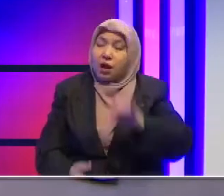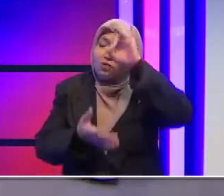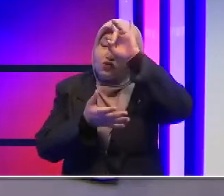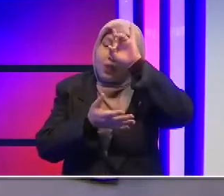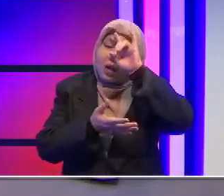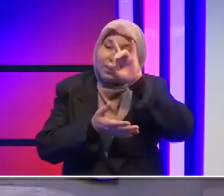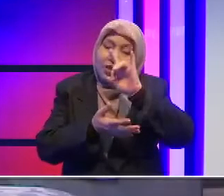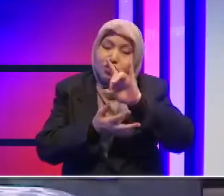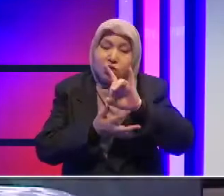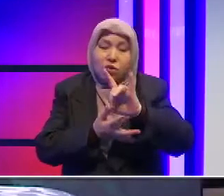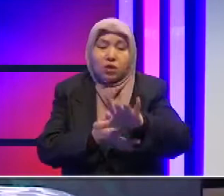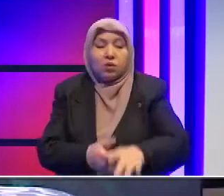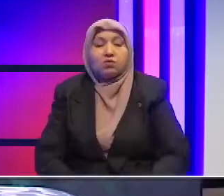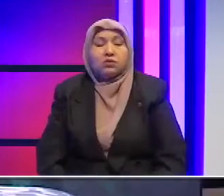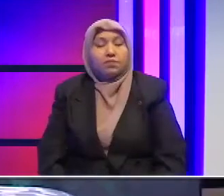A'udzubillahi minasyaitan.